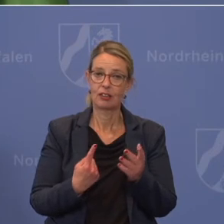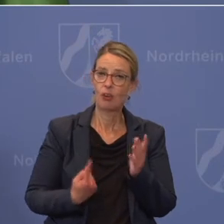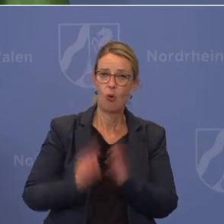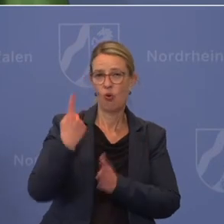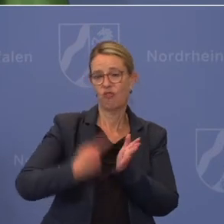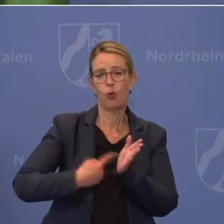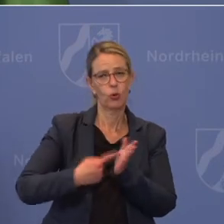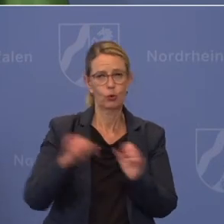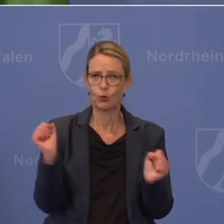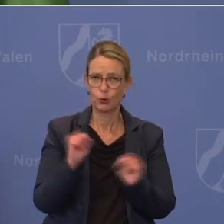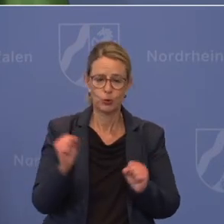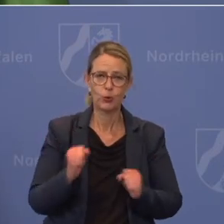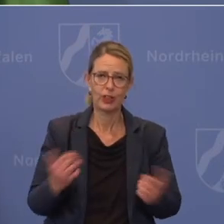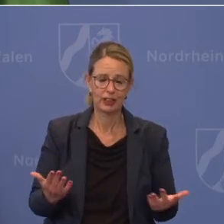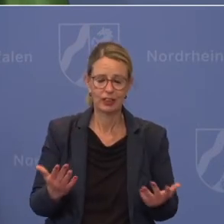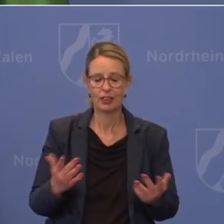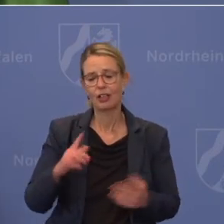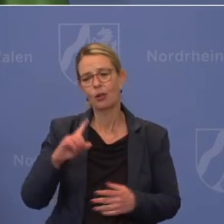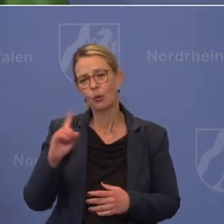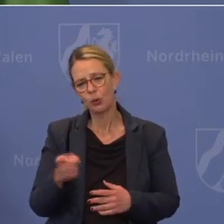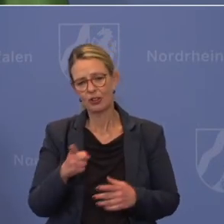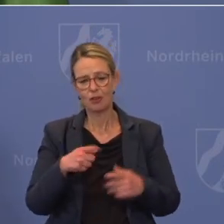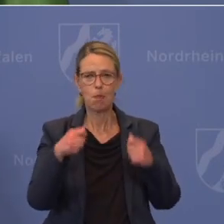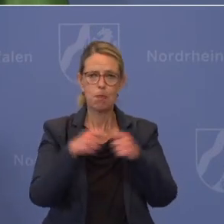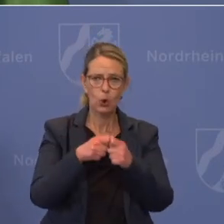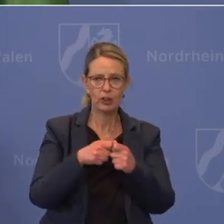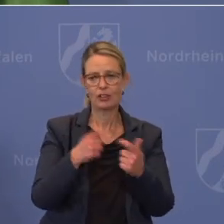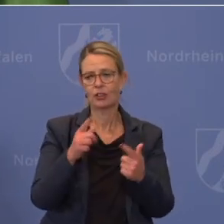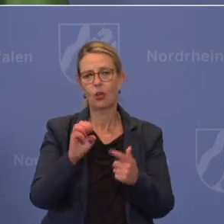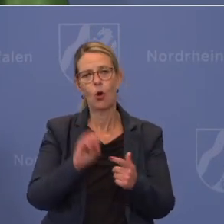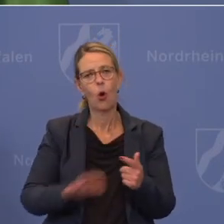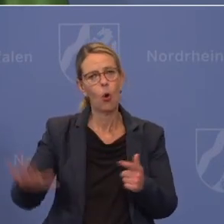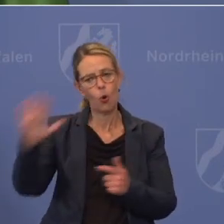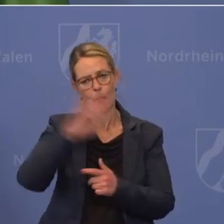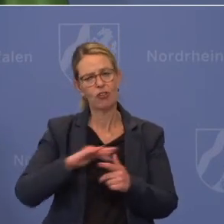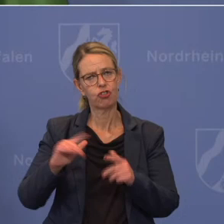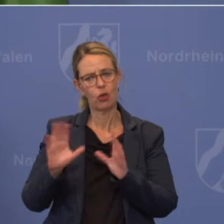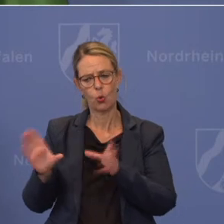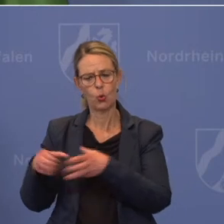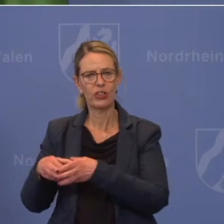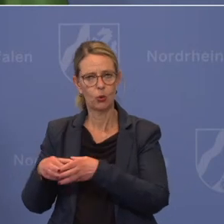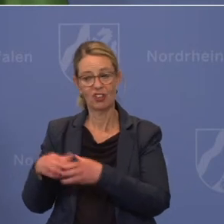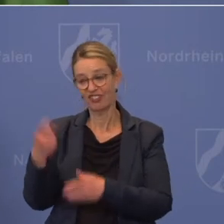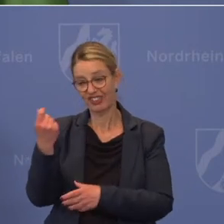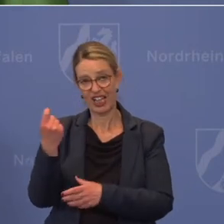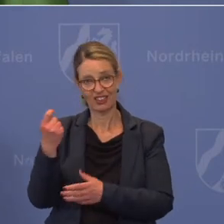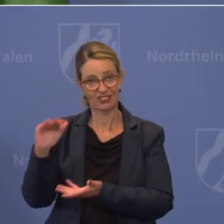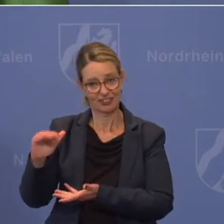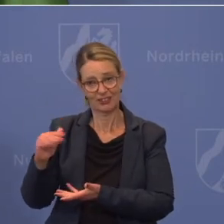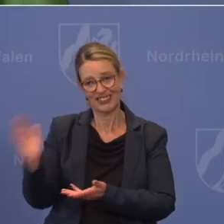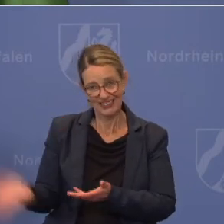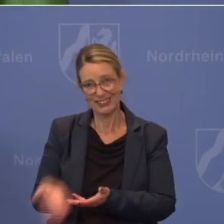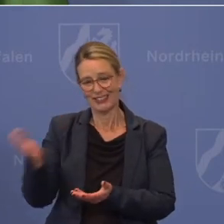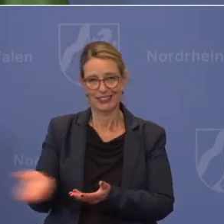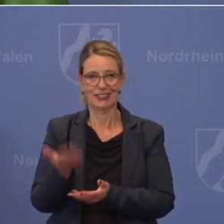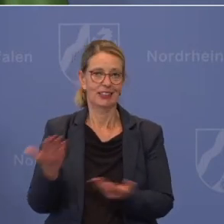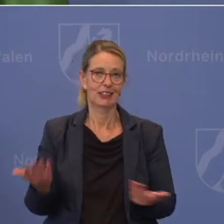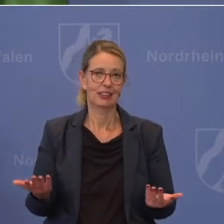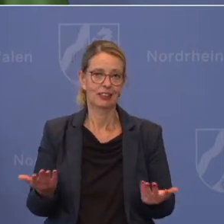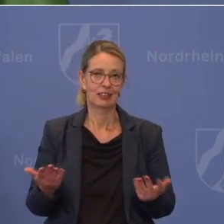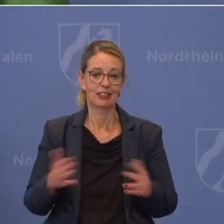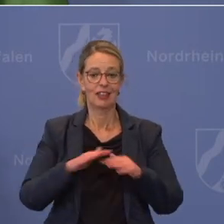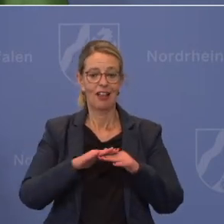gewaltig. Daher müssen Bund und die Europäische Union mit ihrer Finanzkraft vorangehen. Das